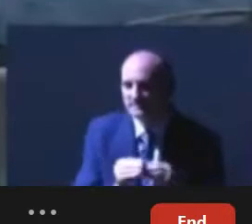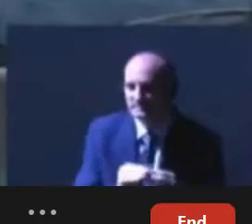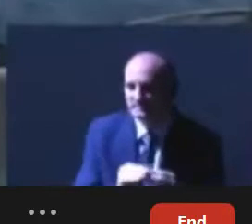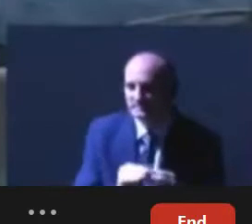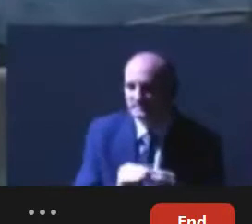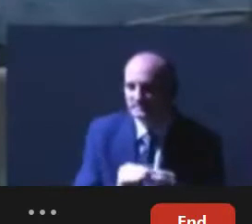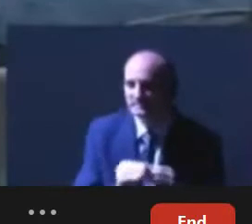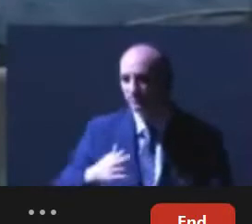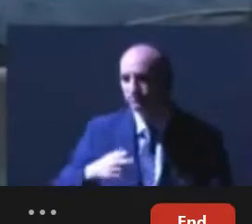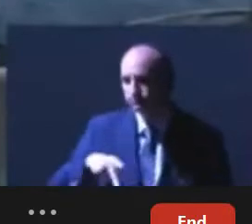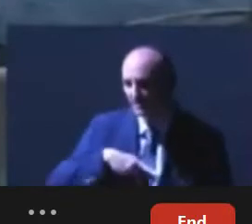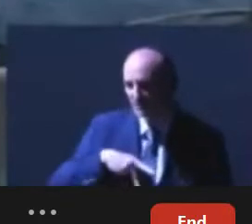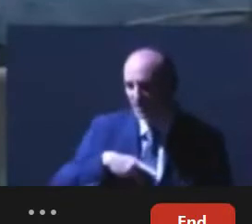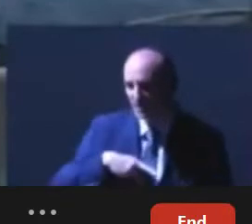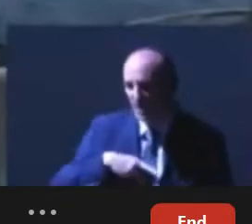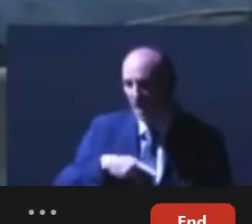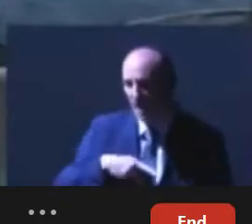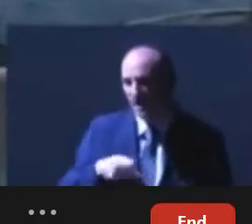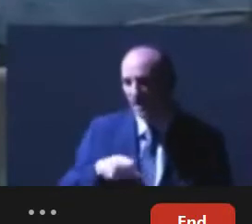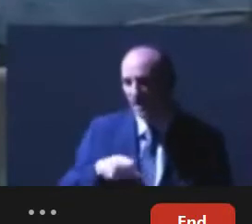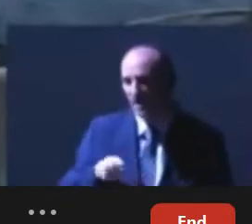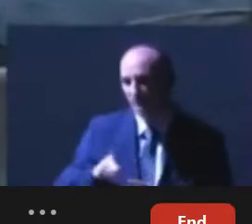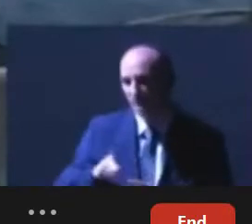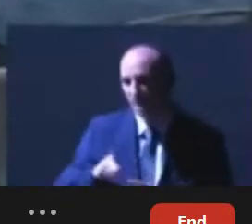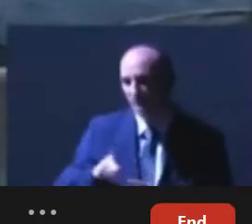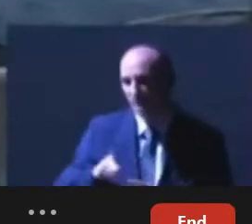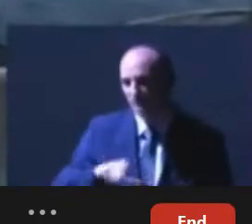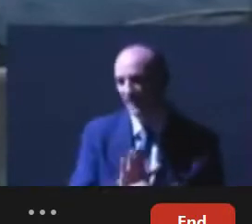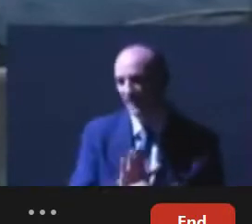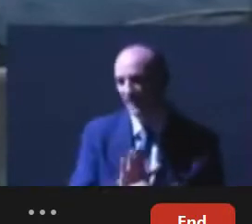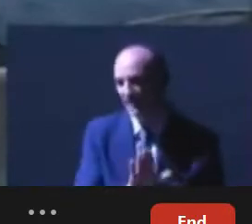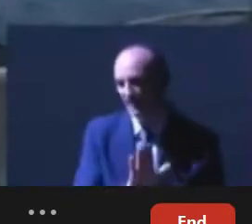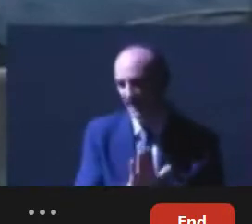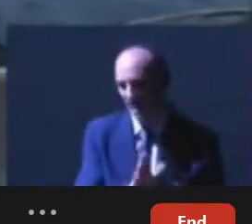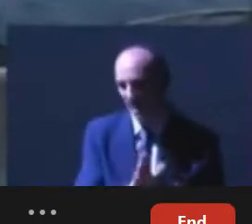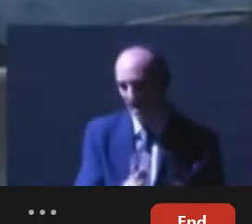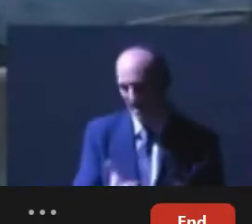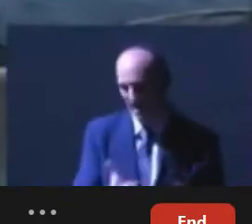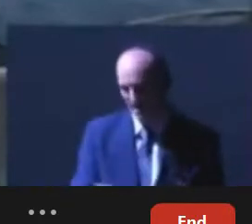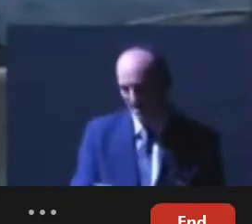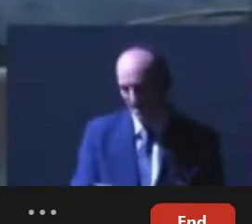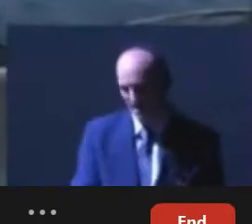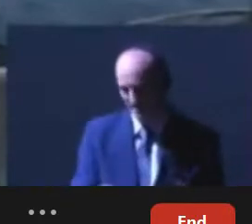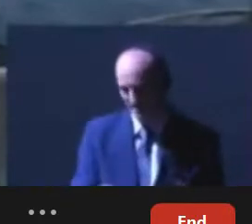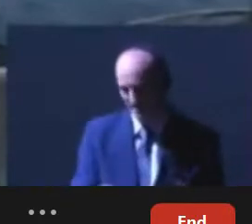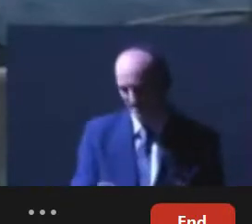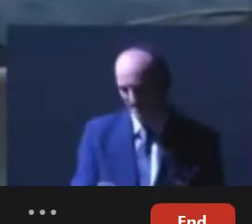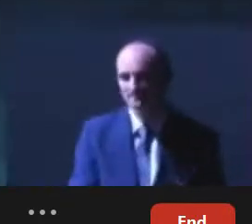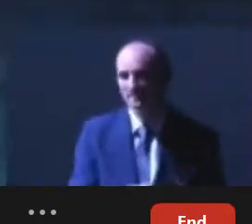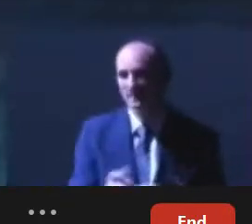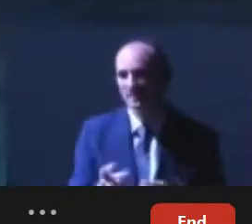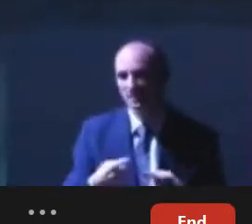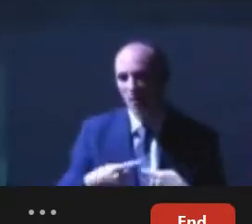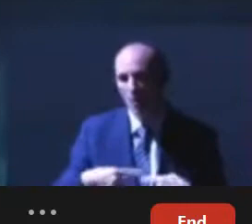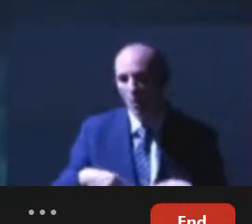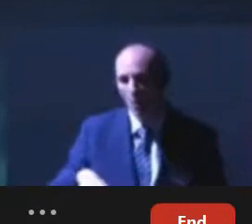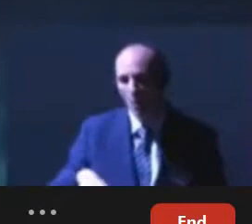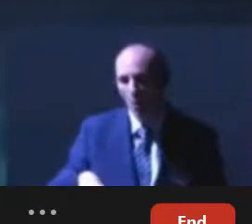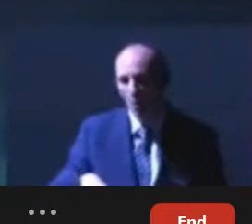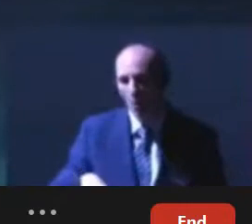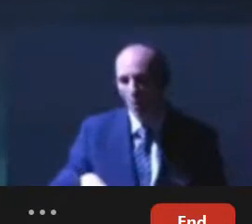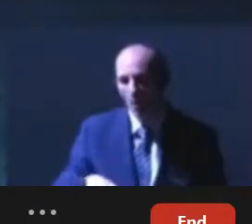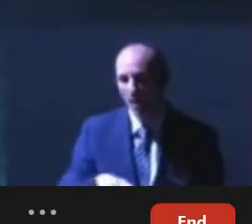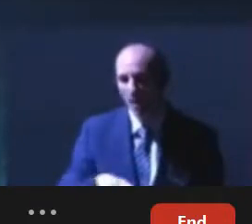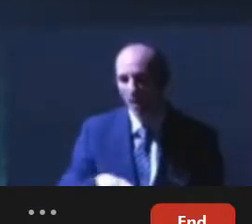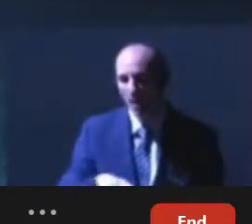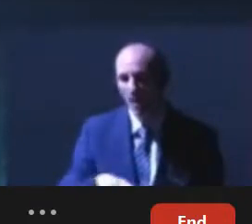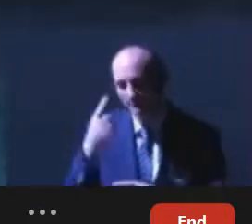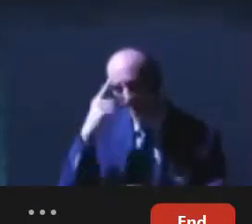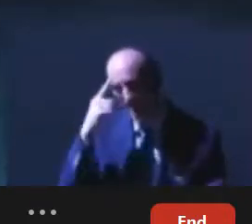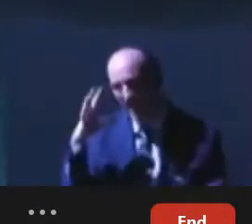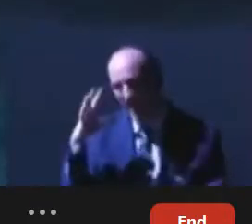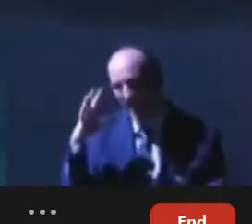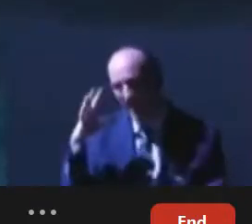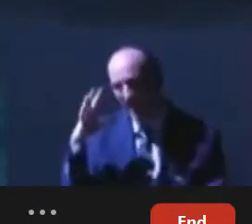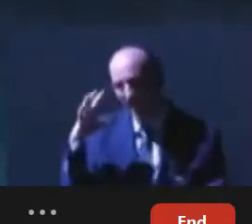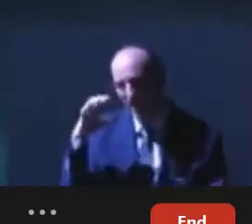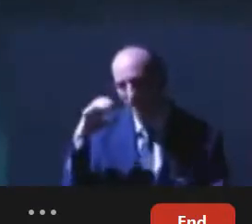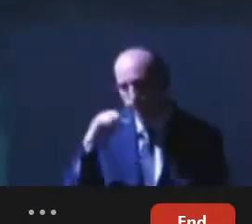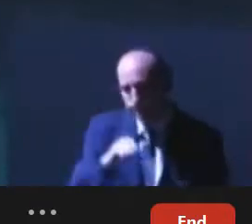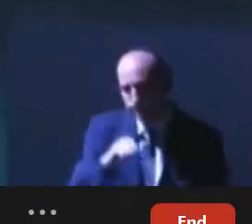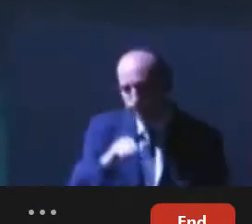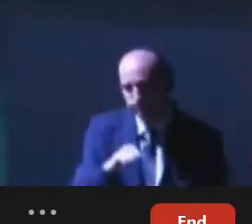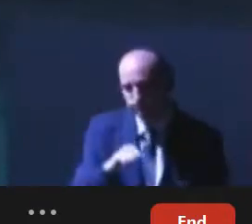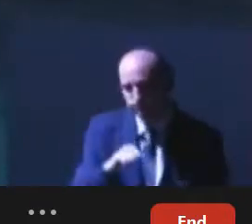Chúng ta sẽ đầu tư vào phát triển của công nghệ, của khoa học, liên quan đến có thể là cả vấn đề